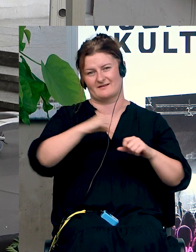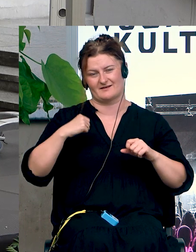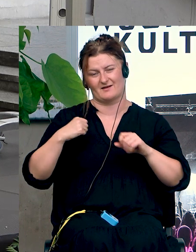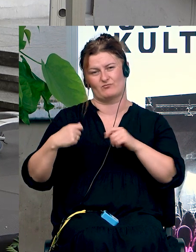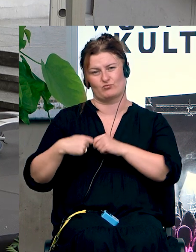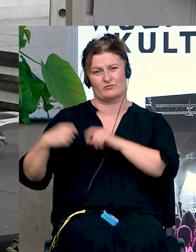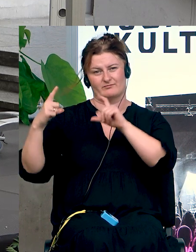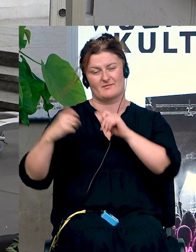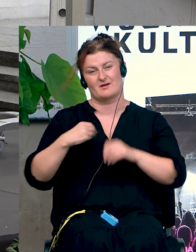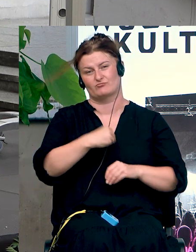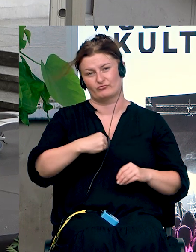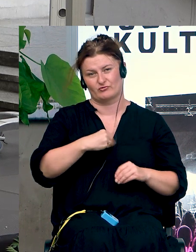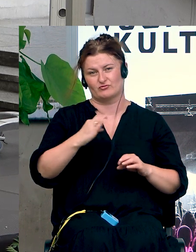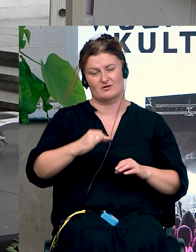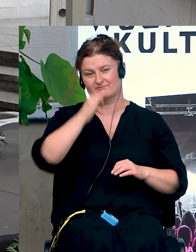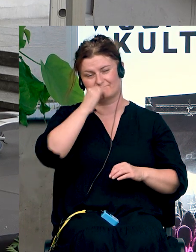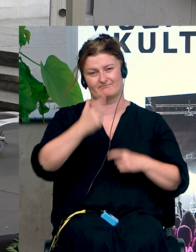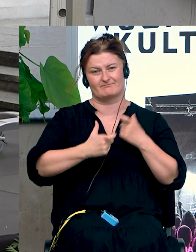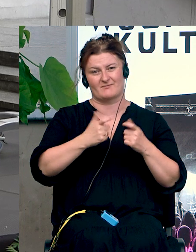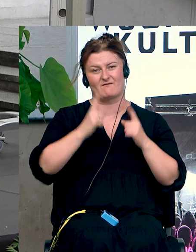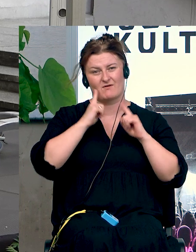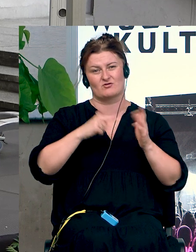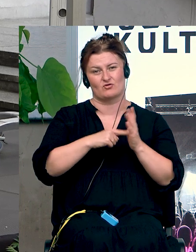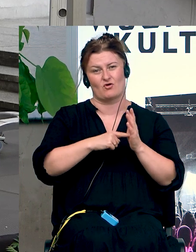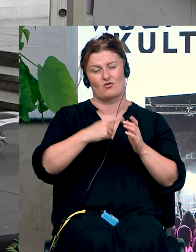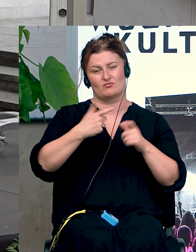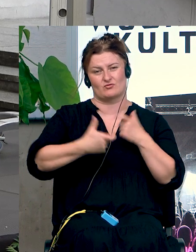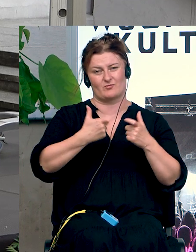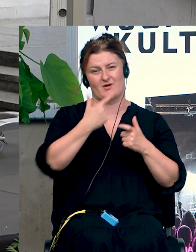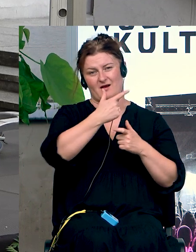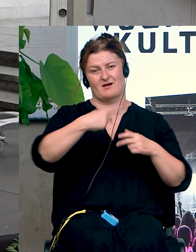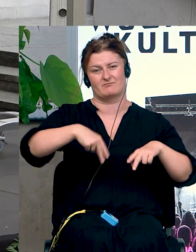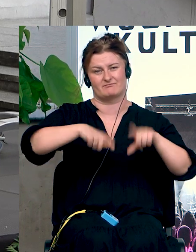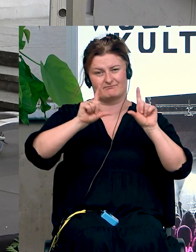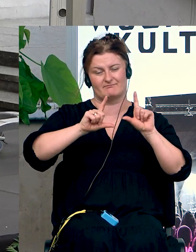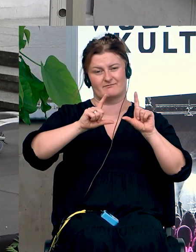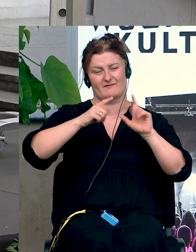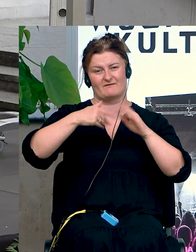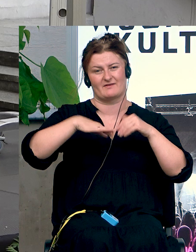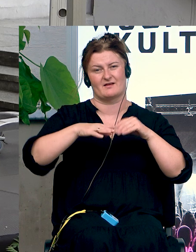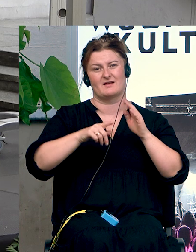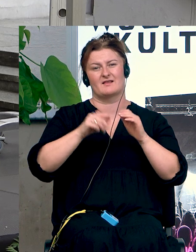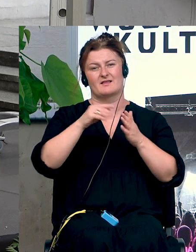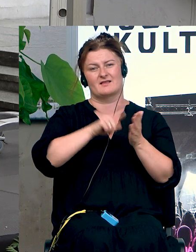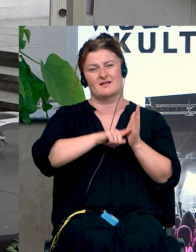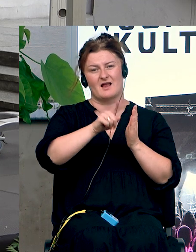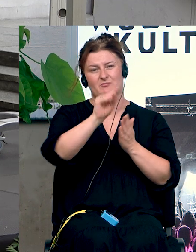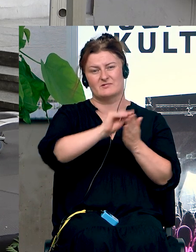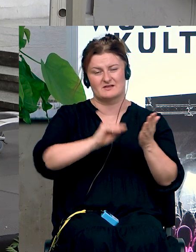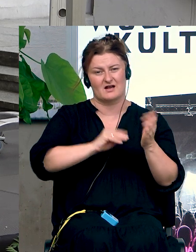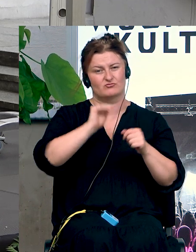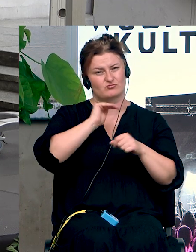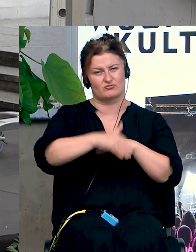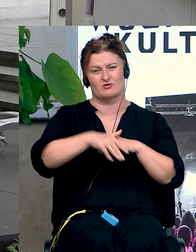От я його зробила. Але, ну, це правда, велике письменницьке щастя мати такого перекладача, який впродовж 9 років буде з тобою